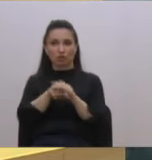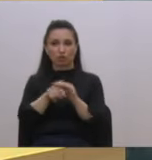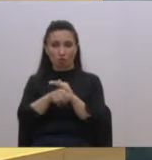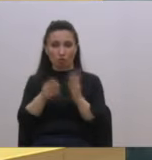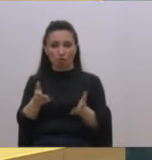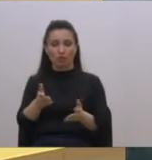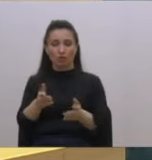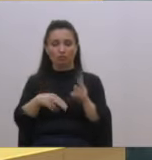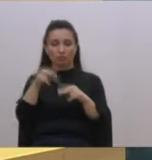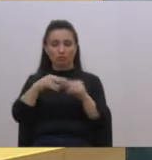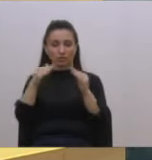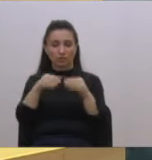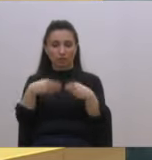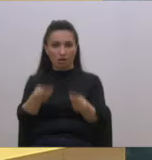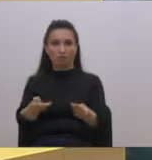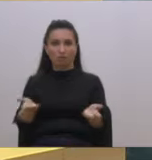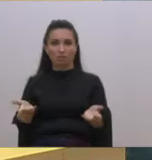ტოლმილებს, უშენებდნენ სახლებს,